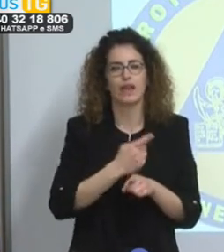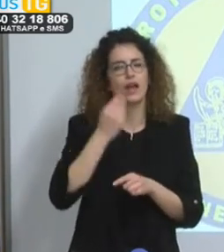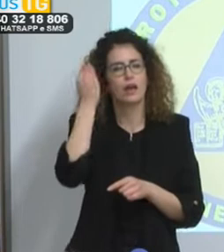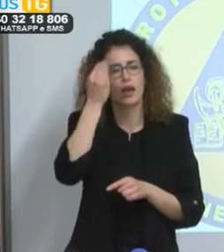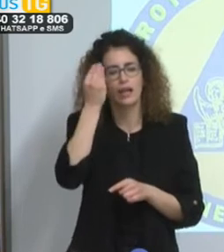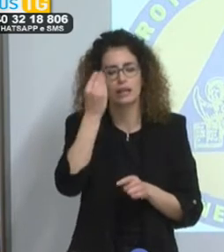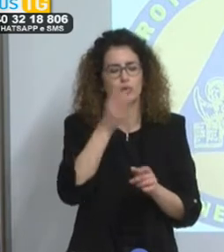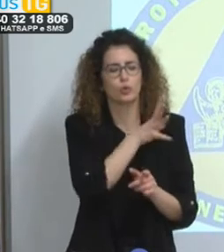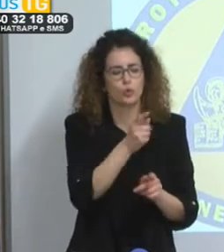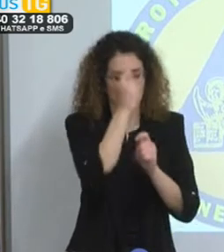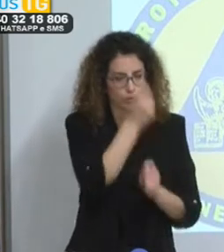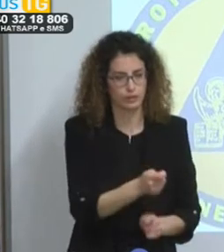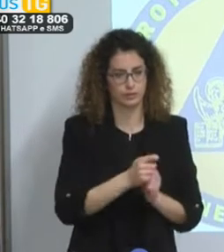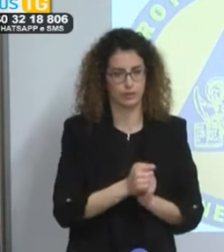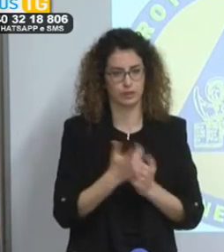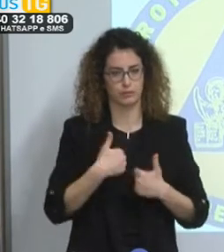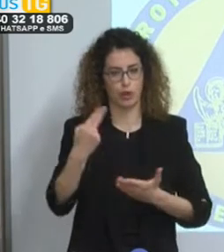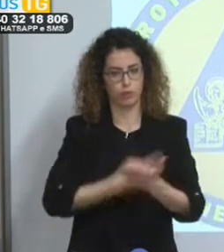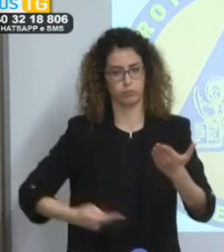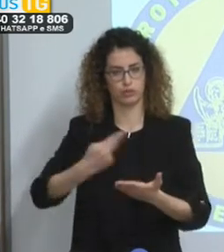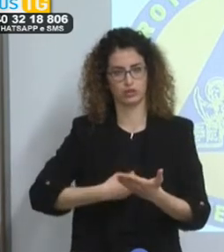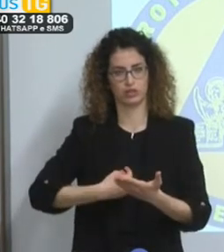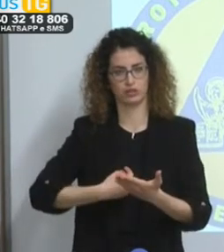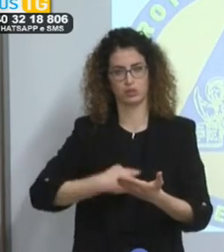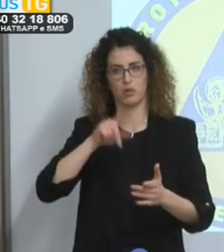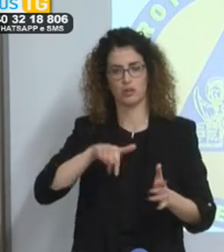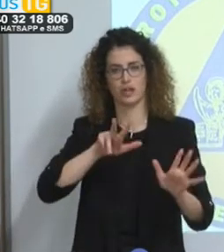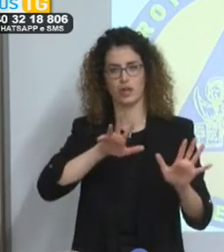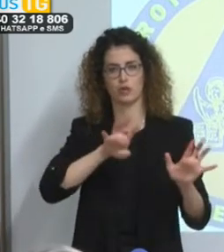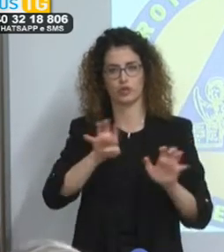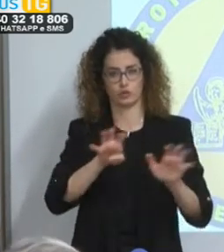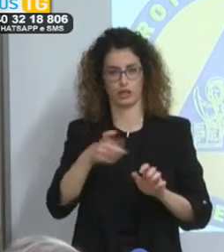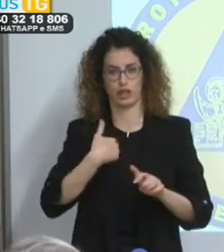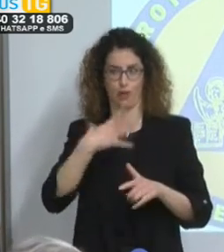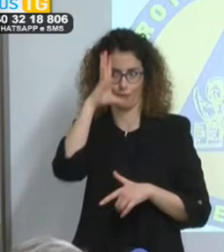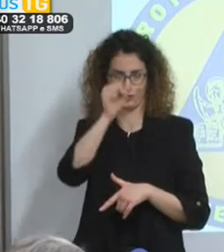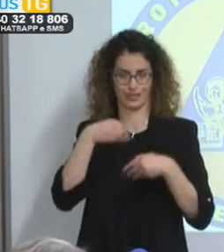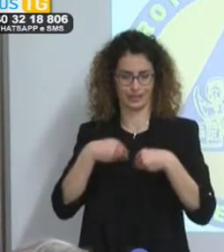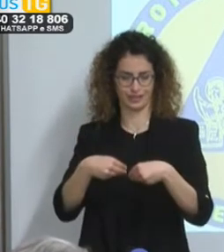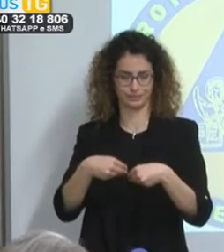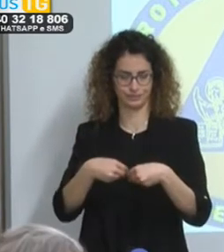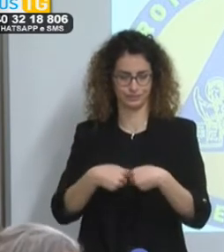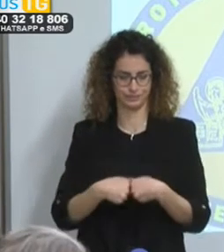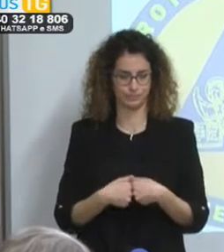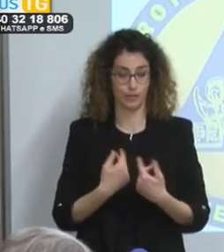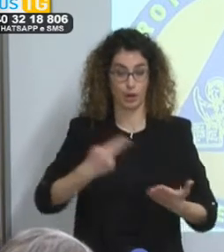anni 90, io andavo all'università negli anni 90, il progetto